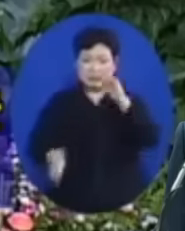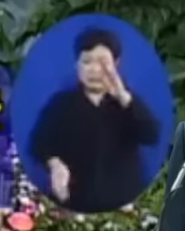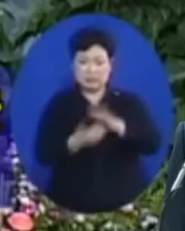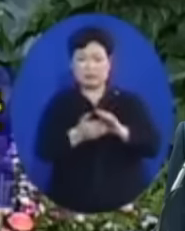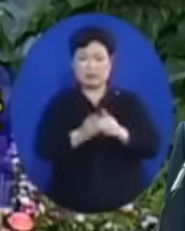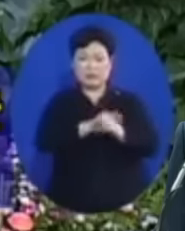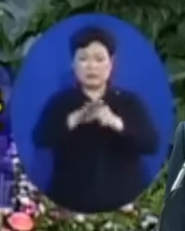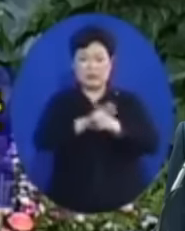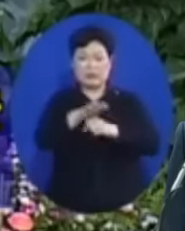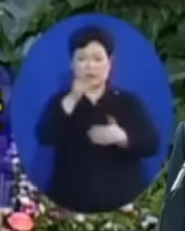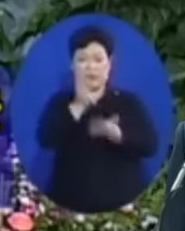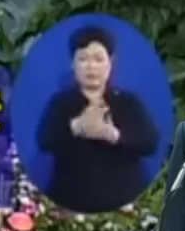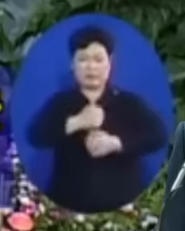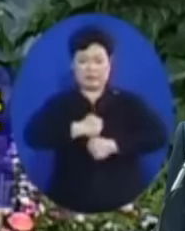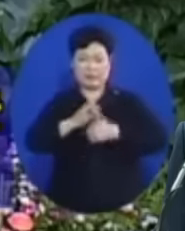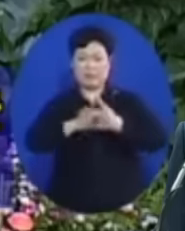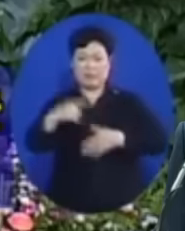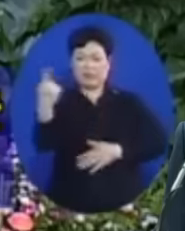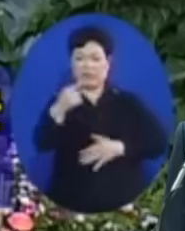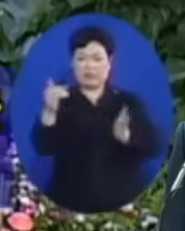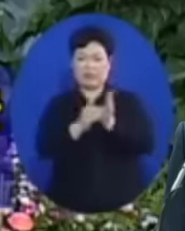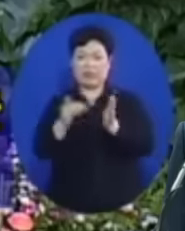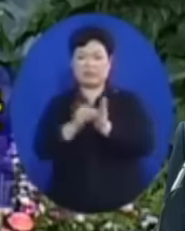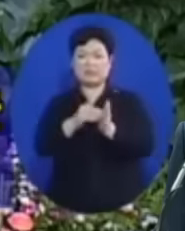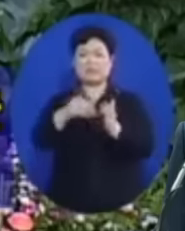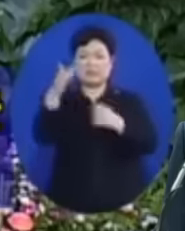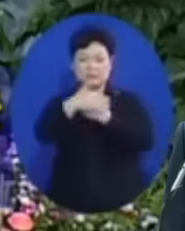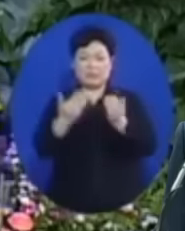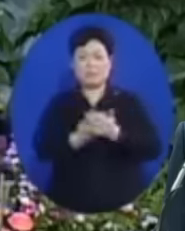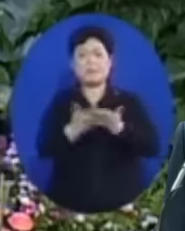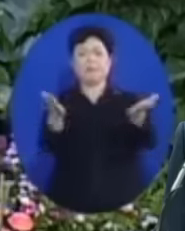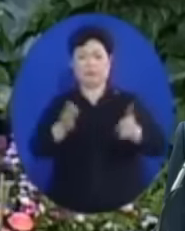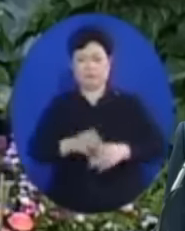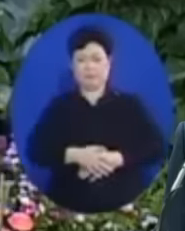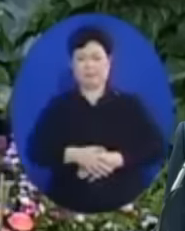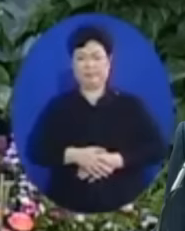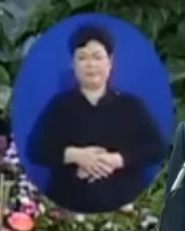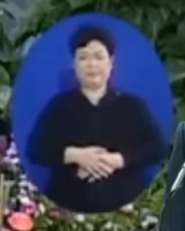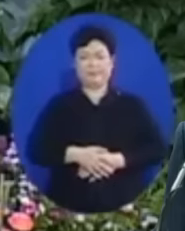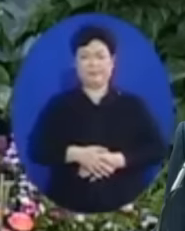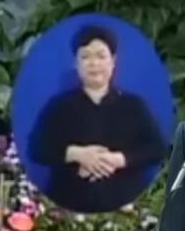계명을 지키는 자에게는 천대까지 은혜를 베풀어요.